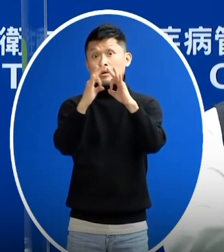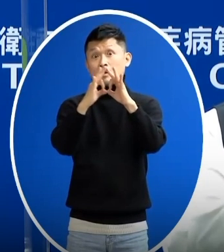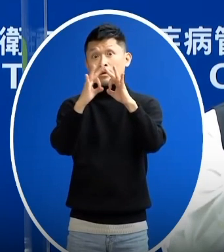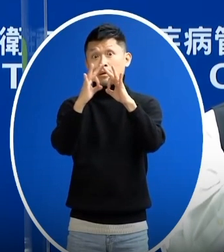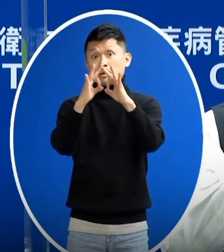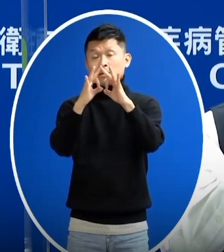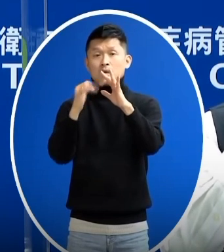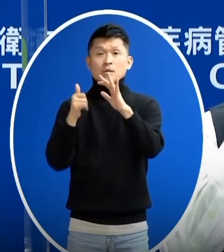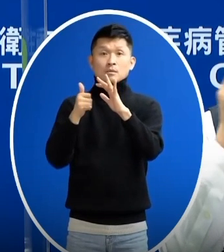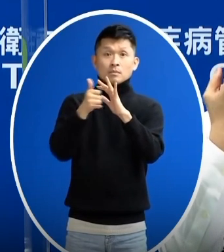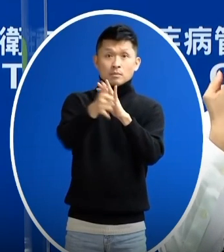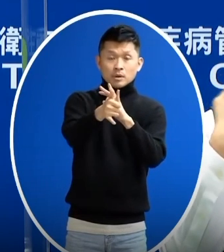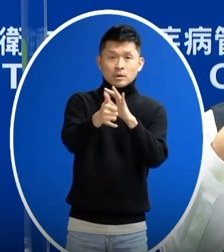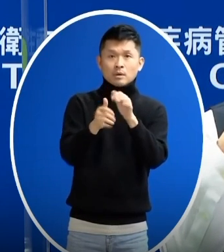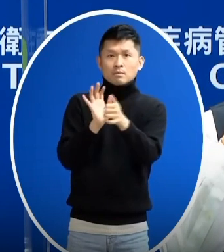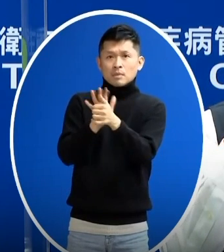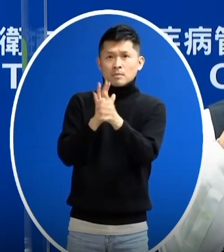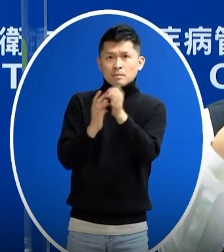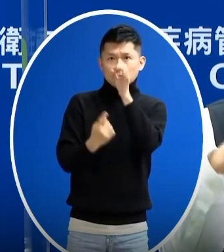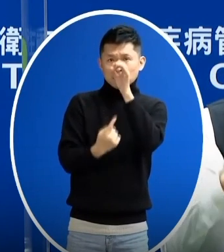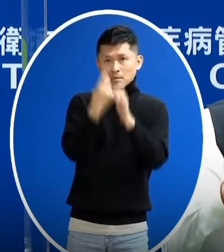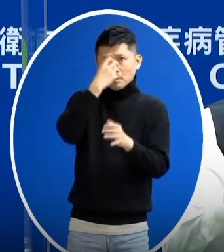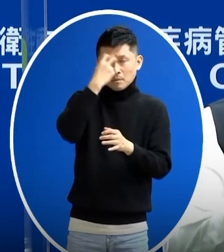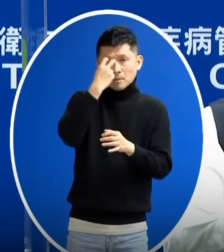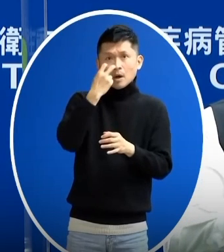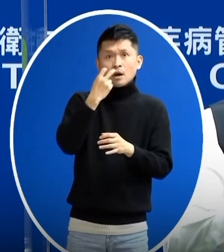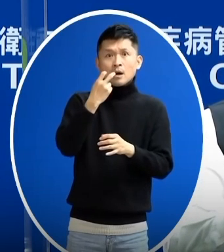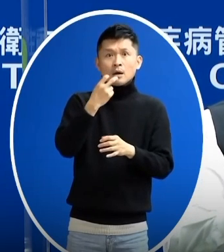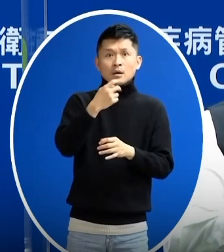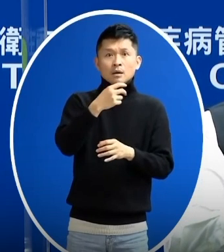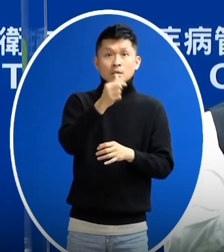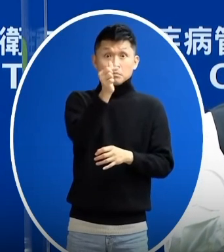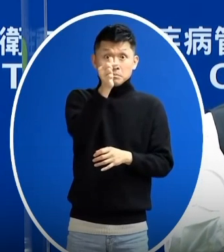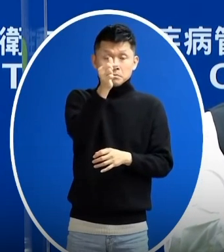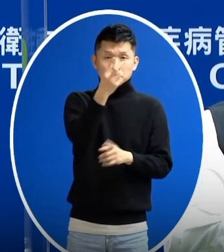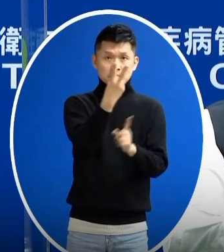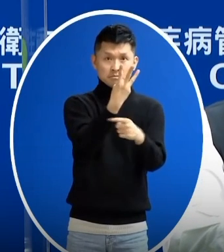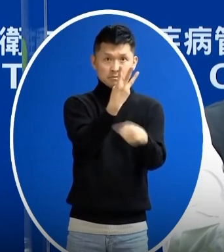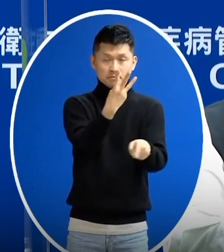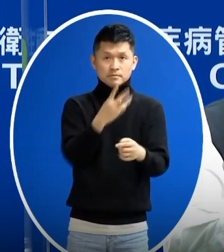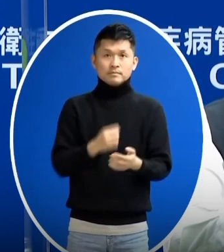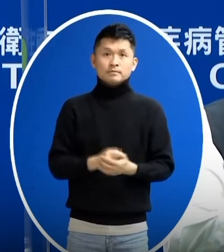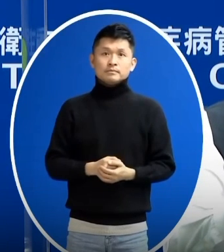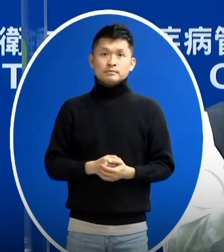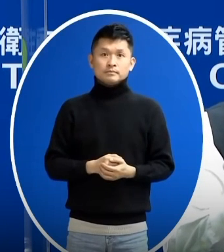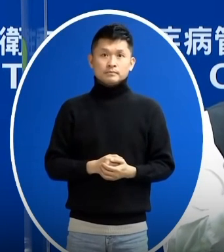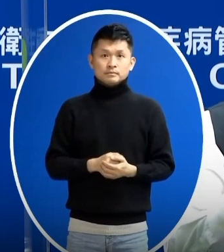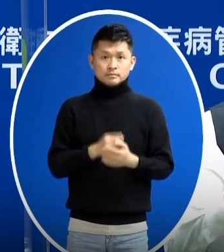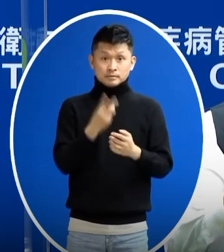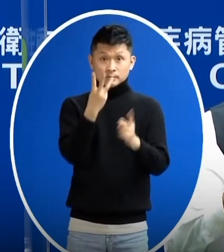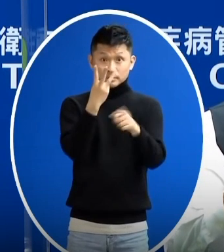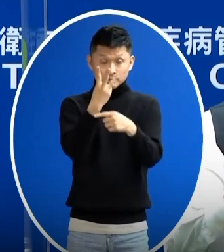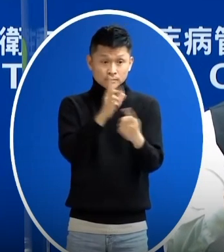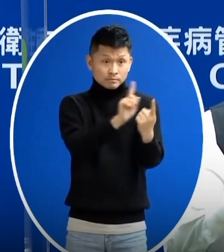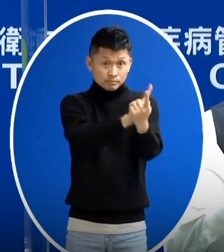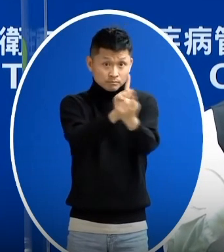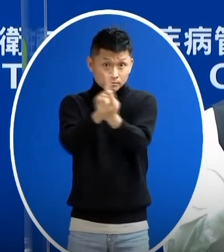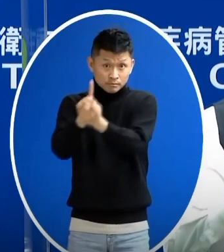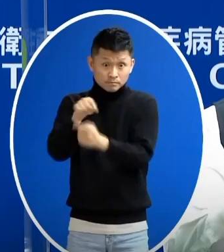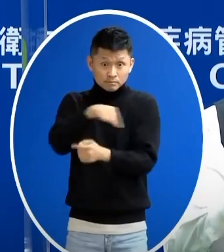里面有哈被验出有3个阳性。好，在基本上的框列已经在进行之中，框列